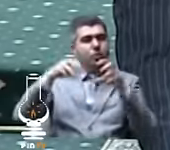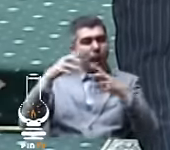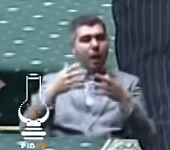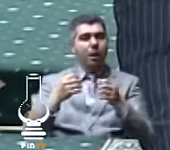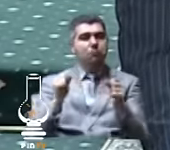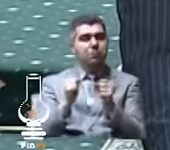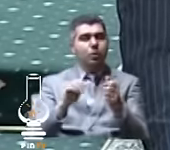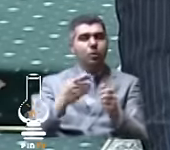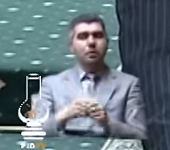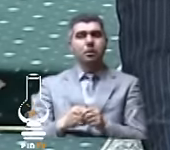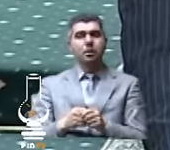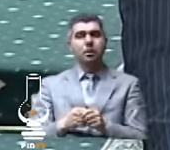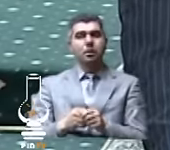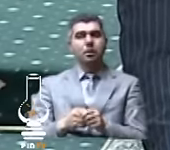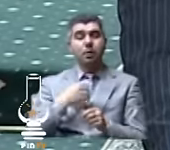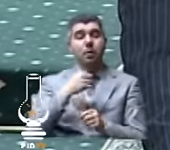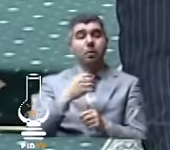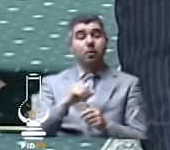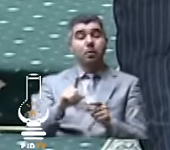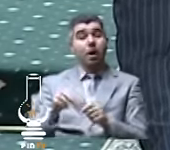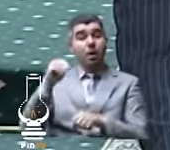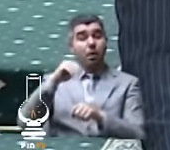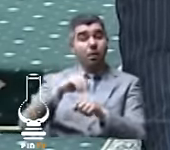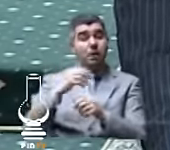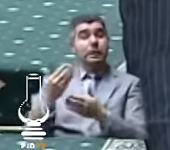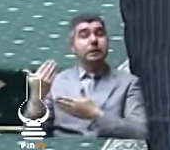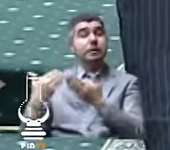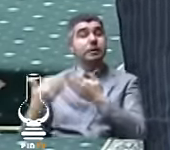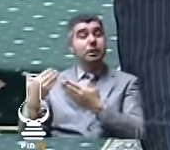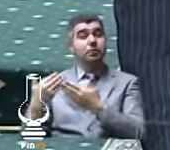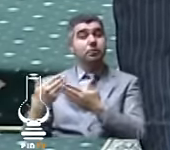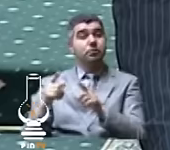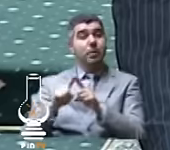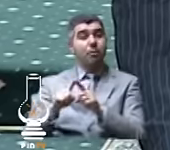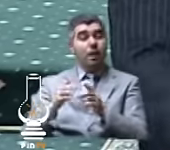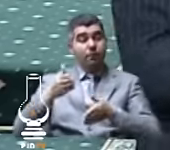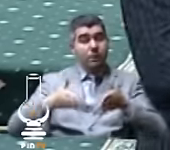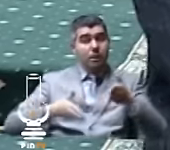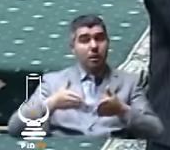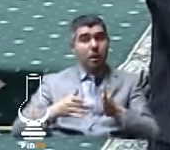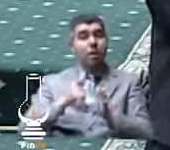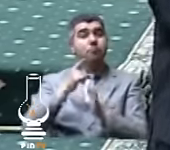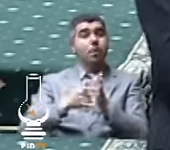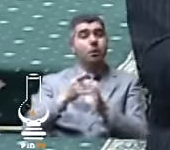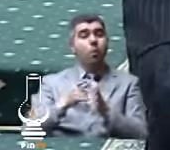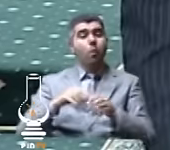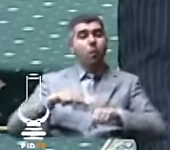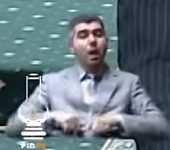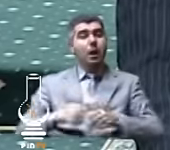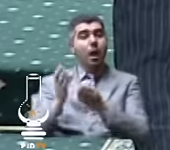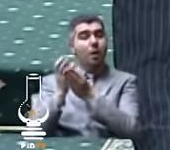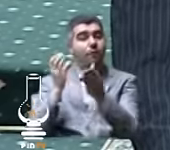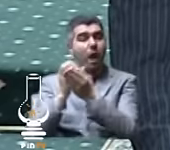الطبيعية، ثم أيضا مشينا في الاتجاه ديال جزء مما أنجز سابقا سيصبح على حساب وزارة تجهيز النقل، لأن نحن بصدد